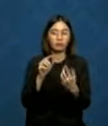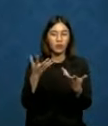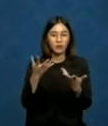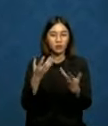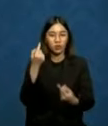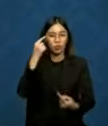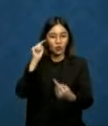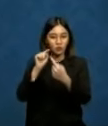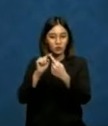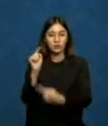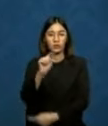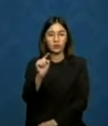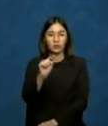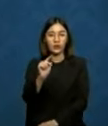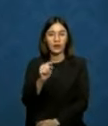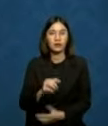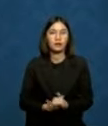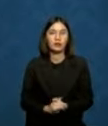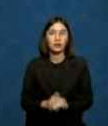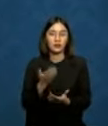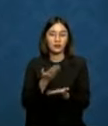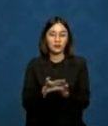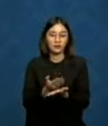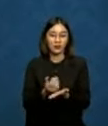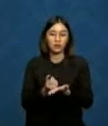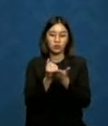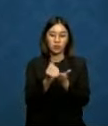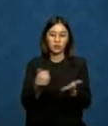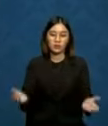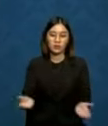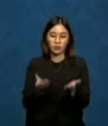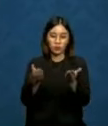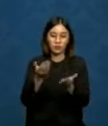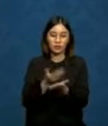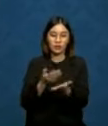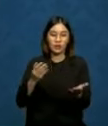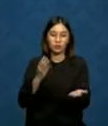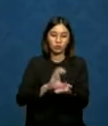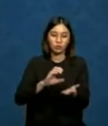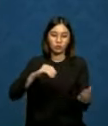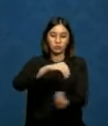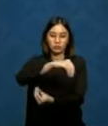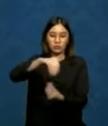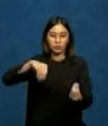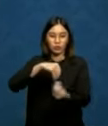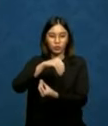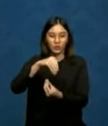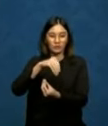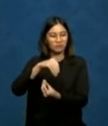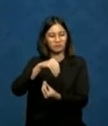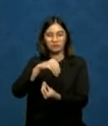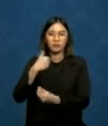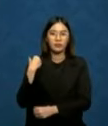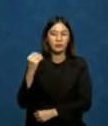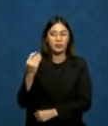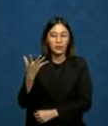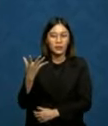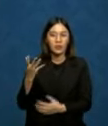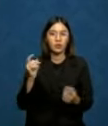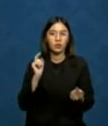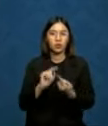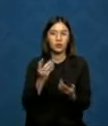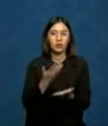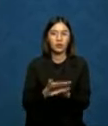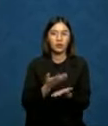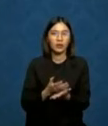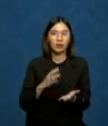วัตถุประสงค์ที่บอกว่าจะให้เป็นเป็นเงินช่วยเหลือเงินทุนหมุนเวียนมันก็ไม่เกิดภาพของ